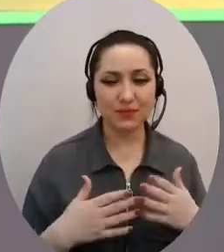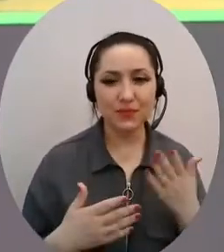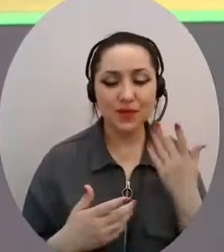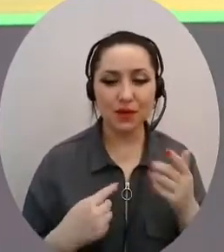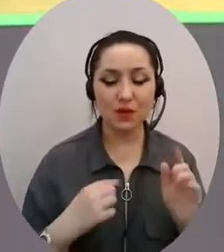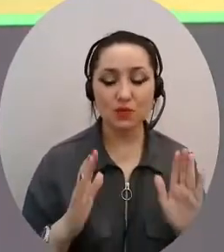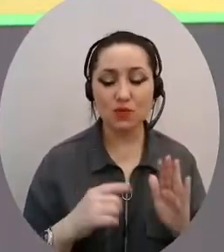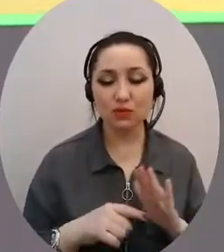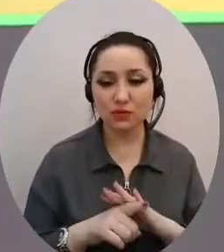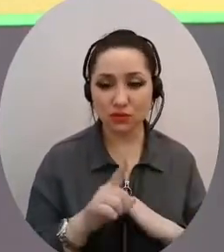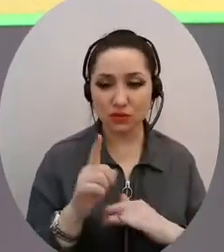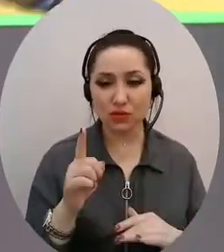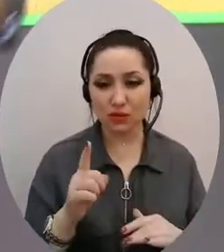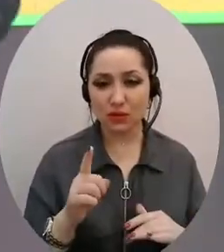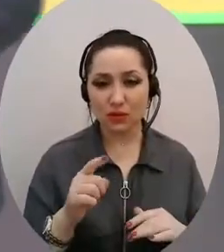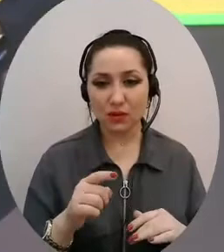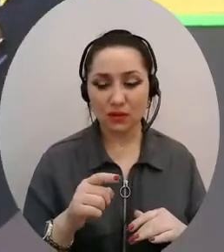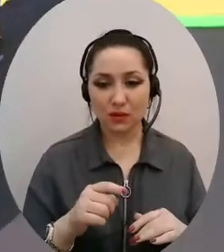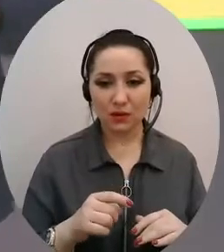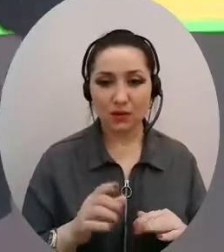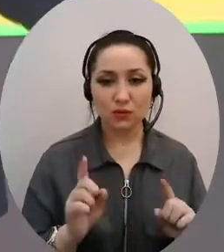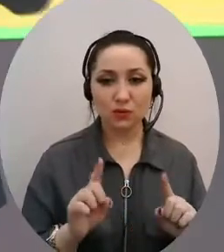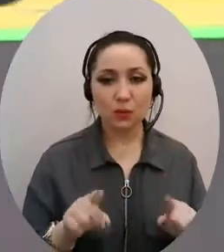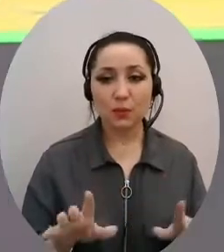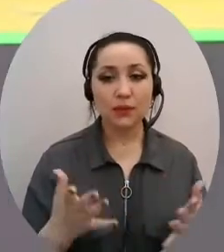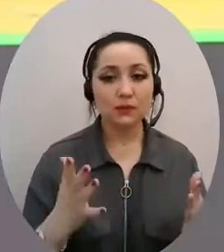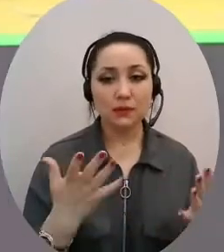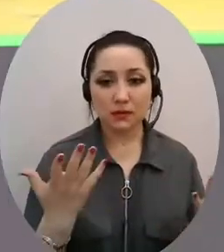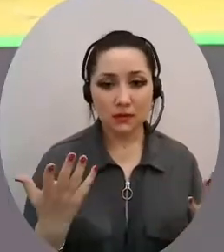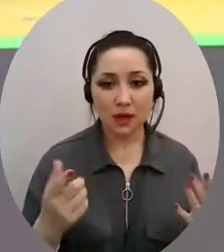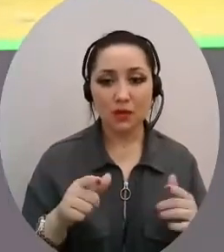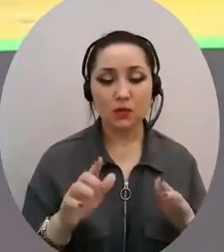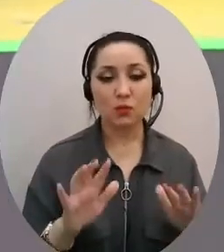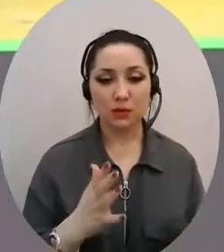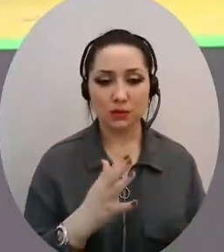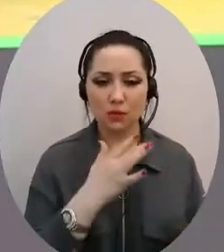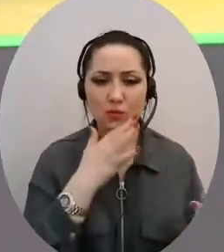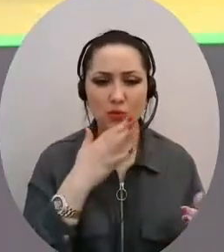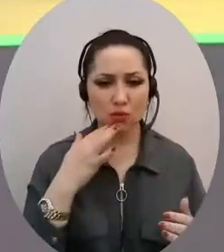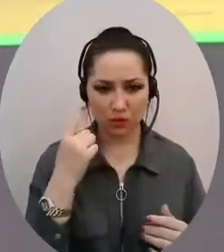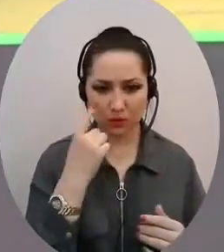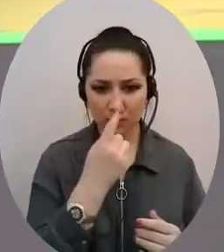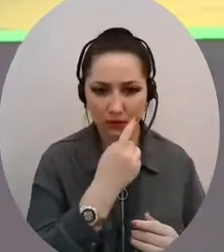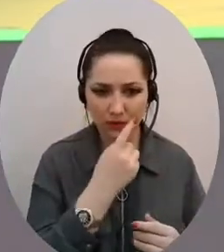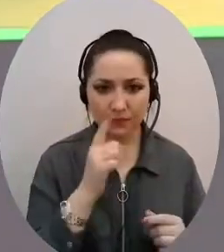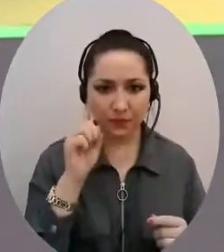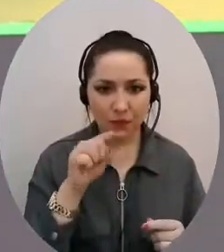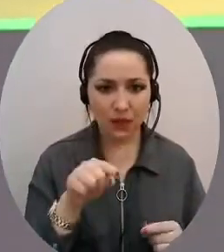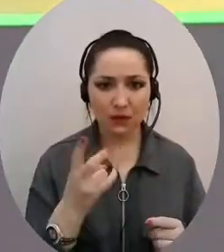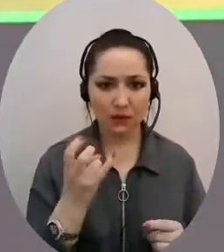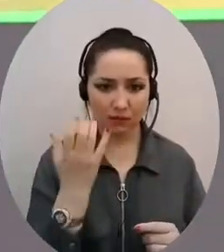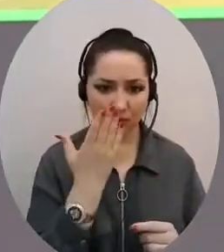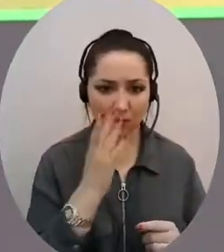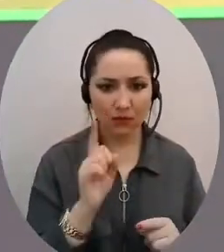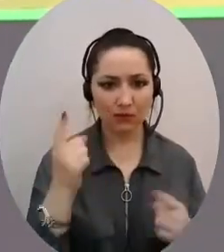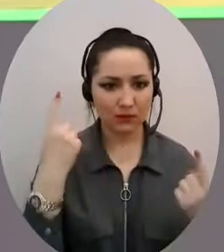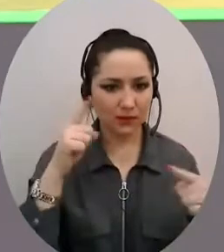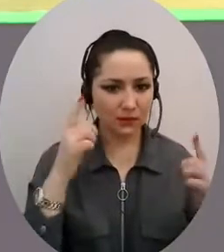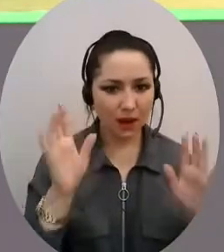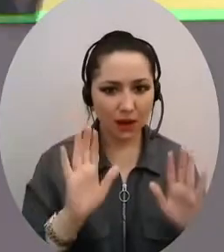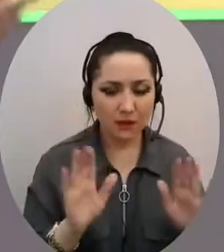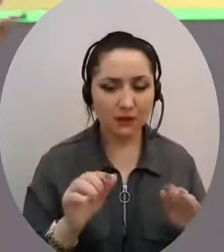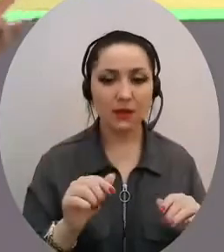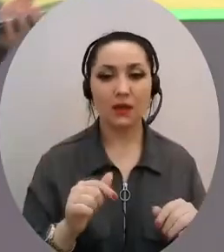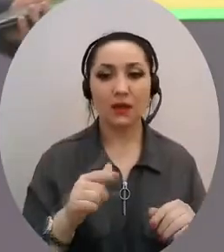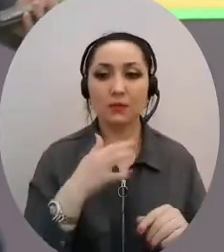начинал, вот то, что происходило, оно происходило у многих на глазах. И знаете, это не кино, это не сказка. И многие